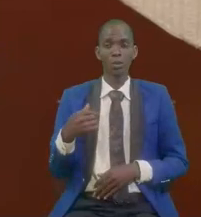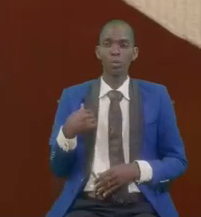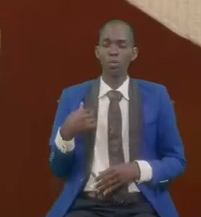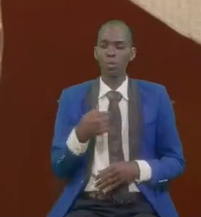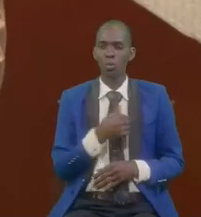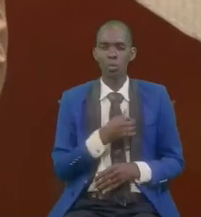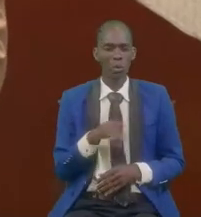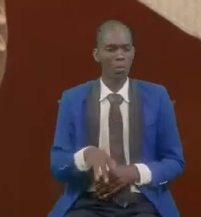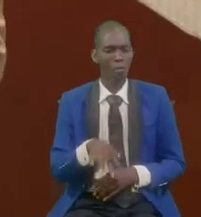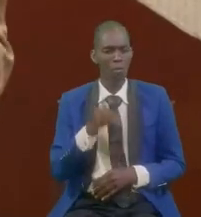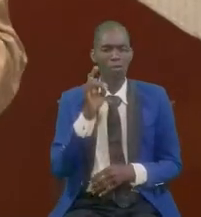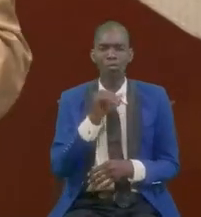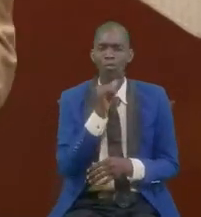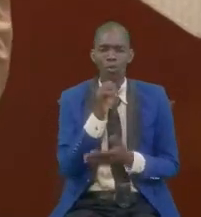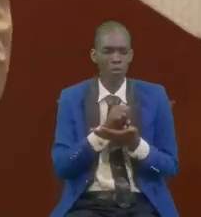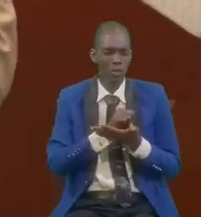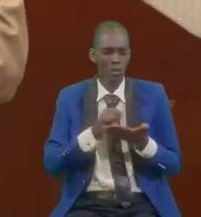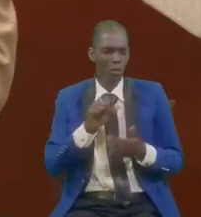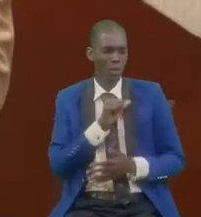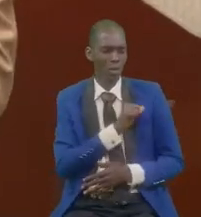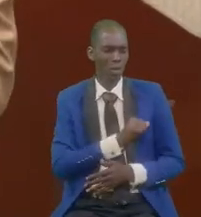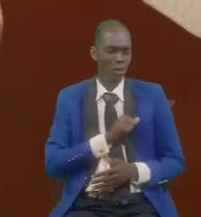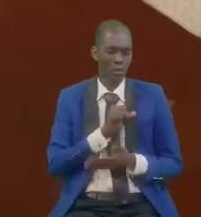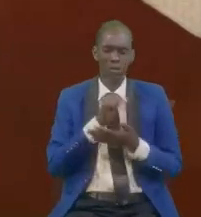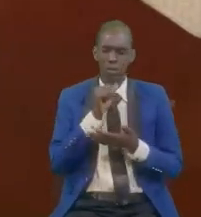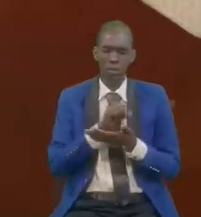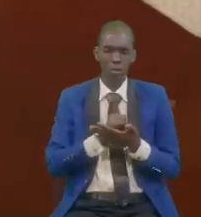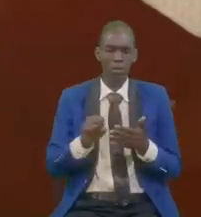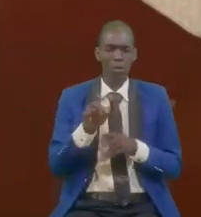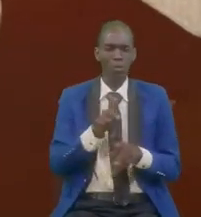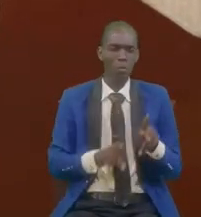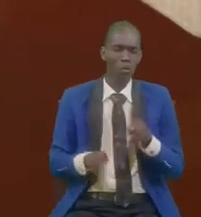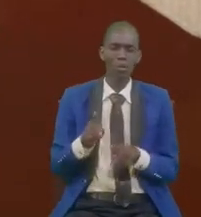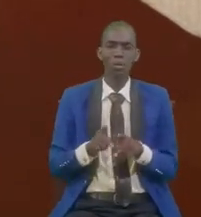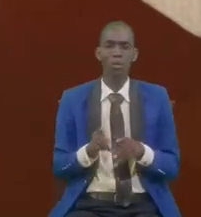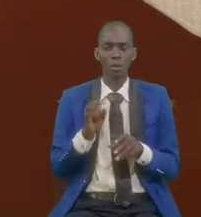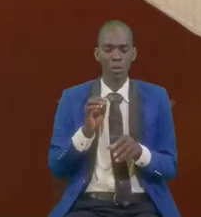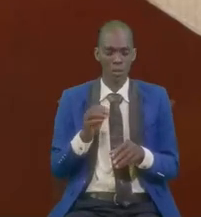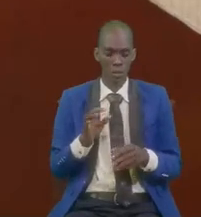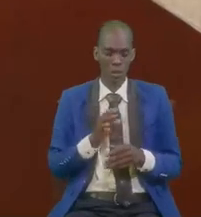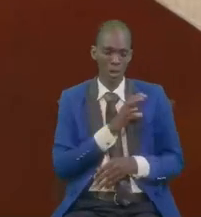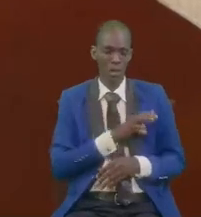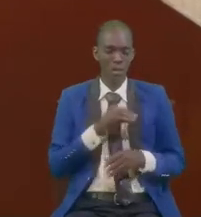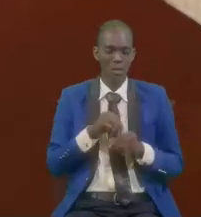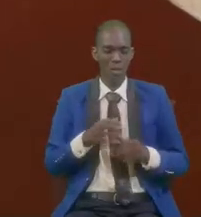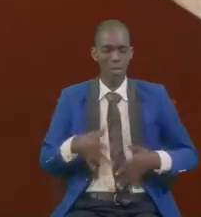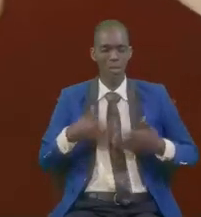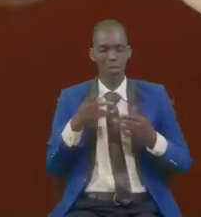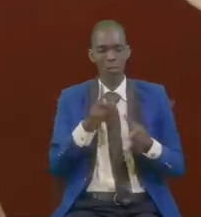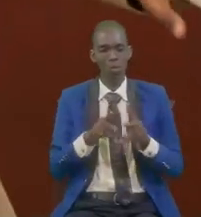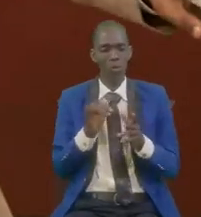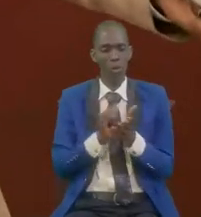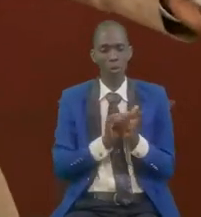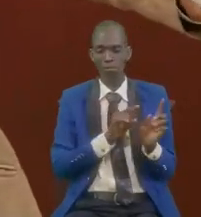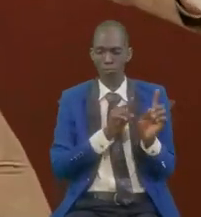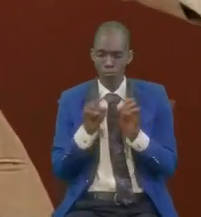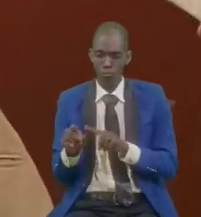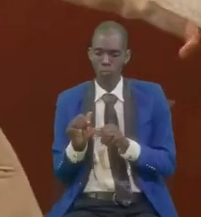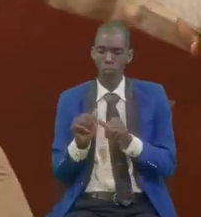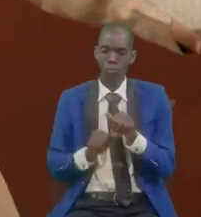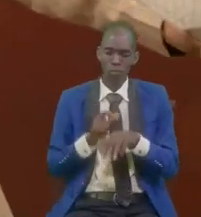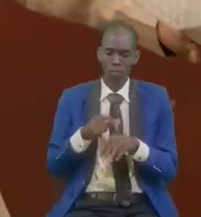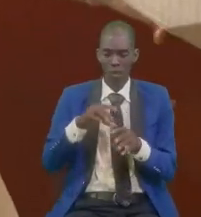voit des attitudes non sanctifiées, des vies non sanctifiées dans la vie des gens, des gens qui